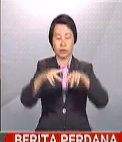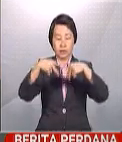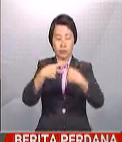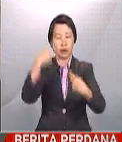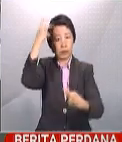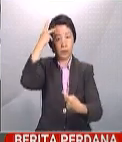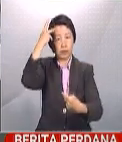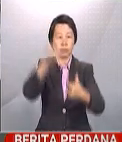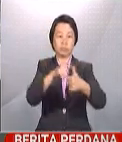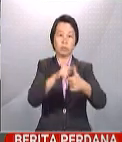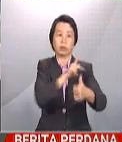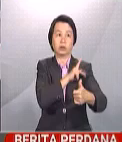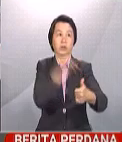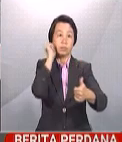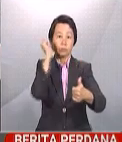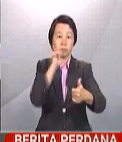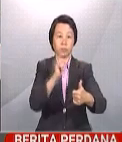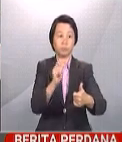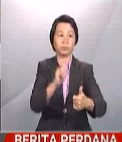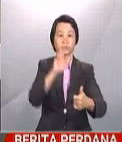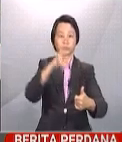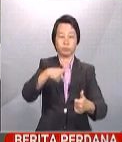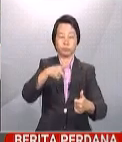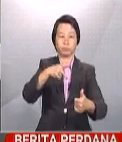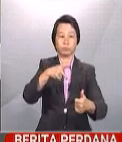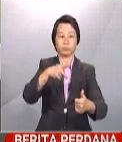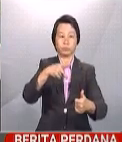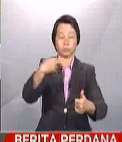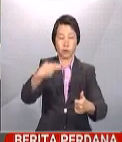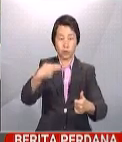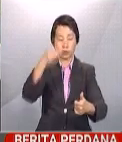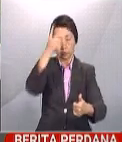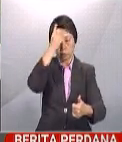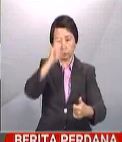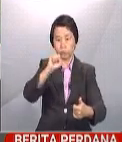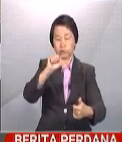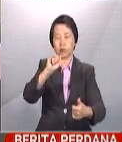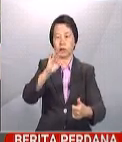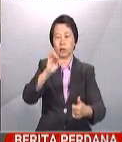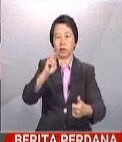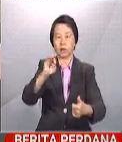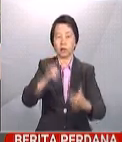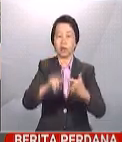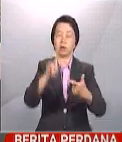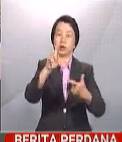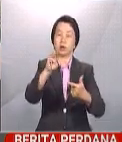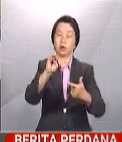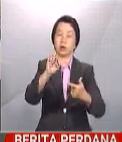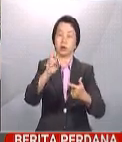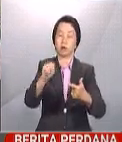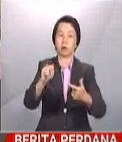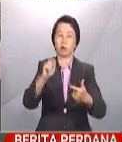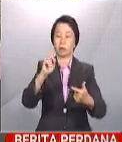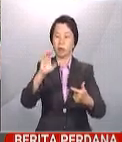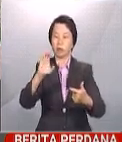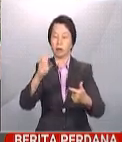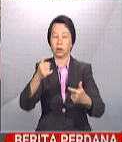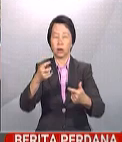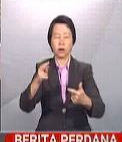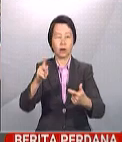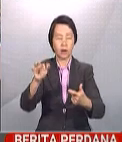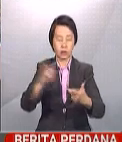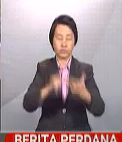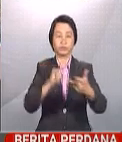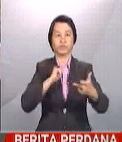politik antaranya Ketua Setiausaha Sekretariat Pakatan Harapan Datuk Seri Saifuddin Abdullah, Naib Presiden PKR Chua Tian Chang, Ahli